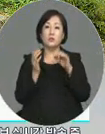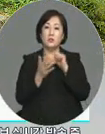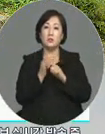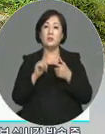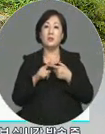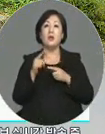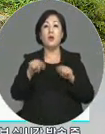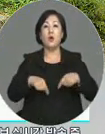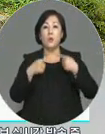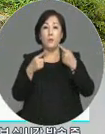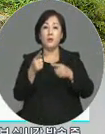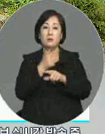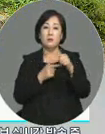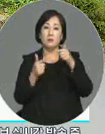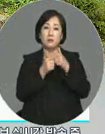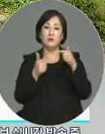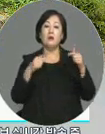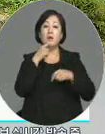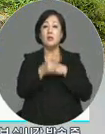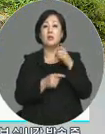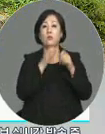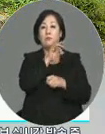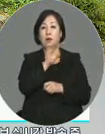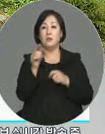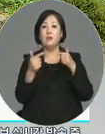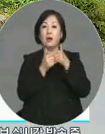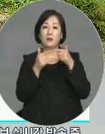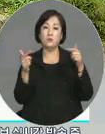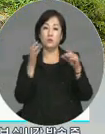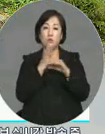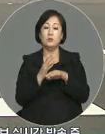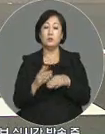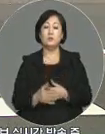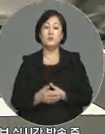해마다 높아지고 있습니다. 이영남 기자입니다.